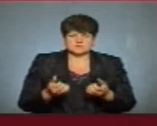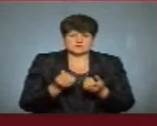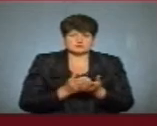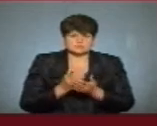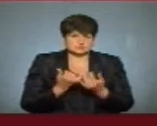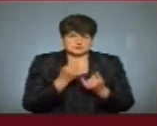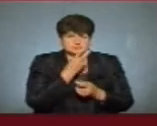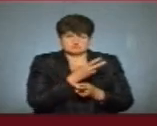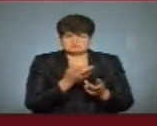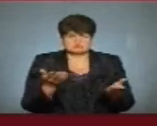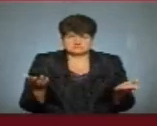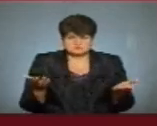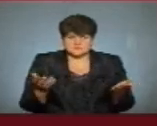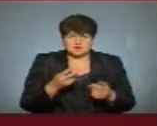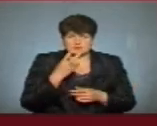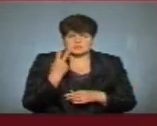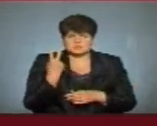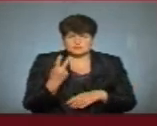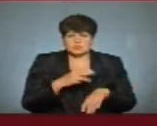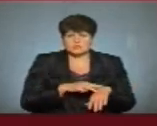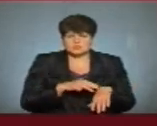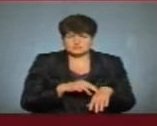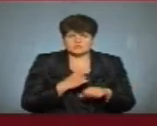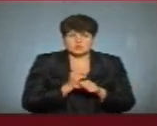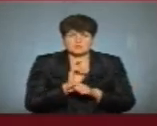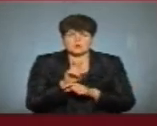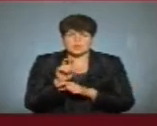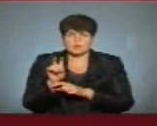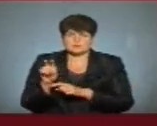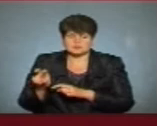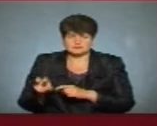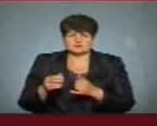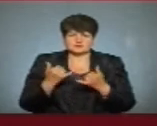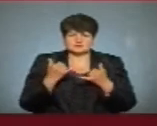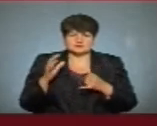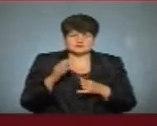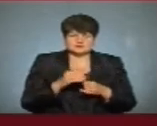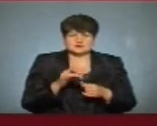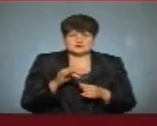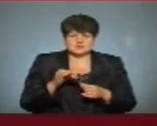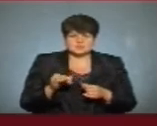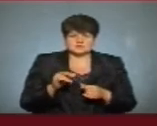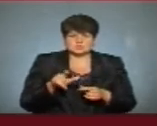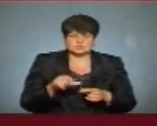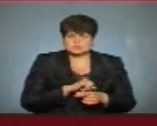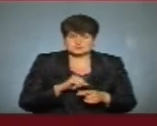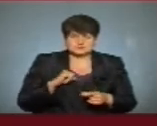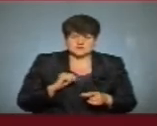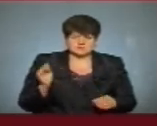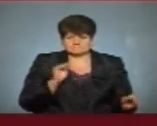тут наразі не помітили, бачили двох поліцейських, вони роблять обхід. Але наразі всі речі селяни збирають своїми